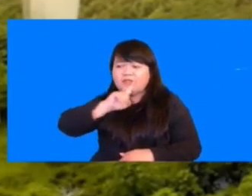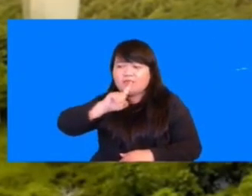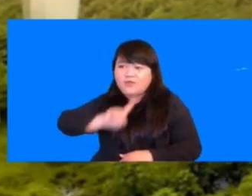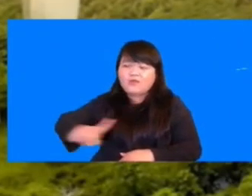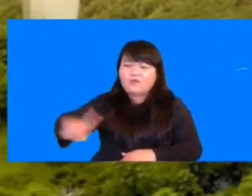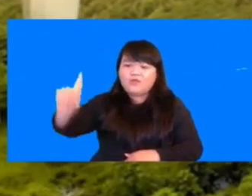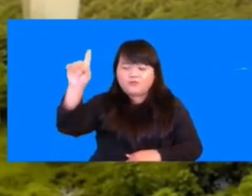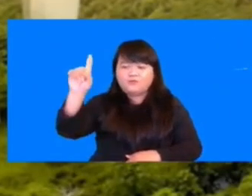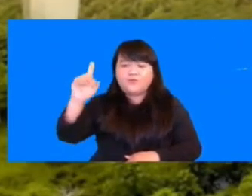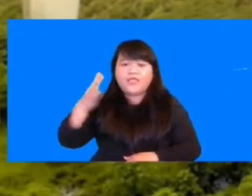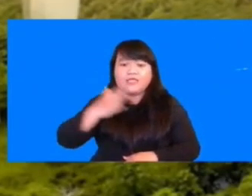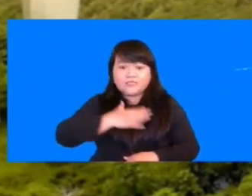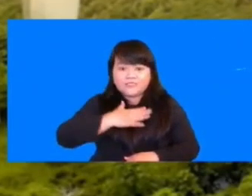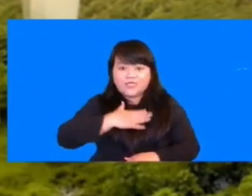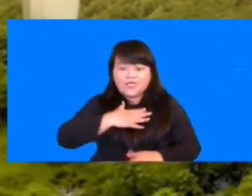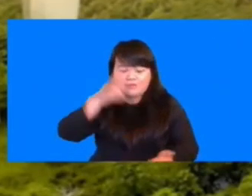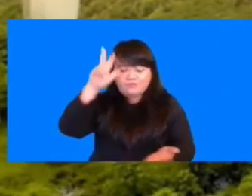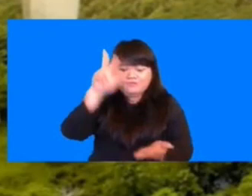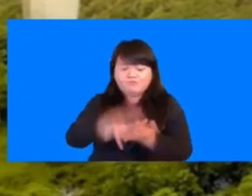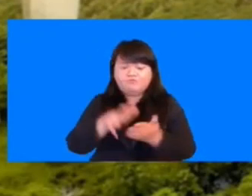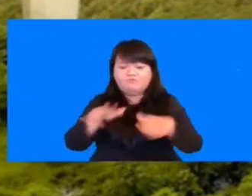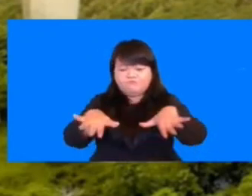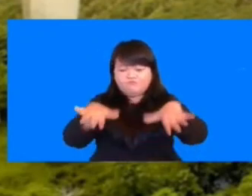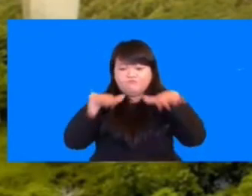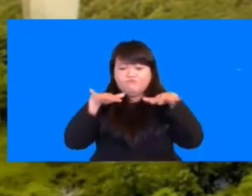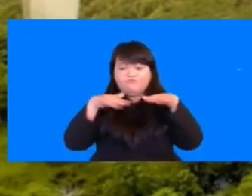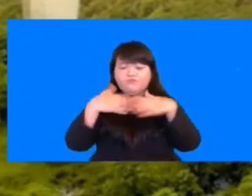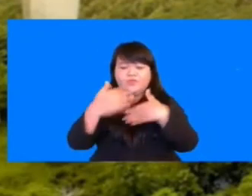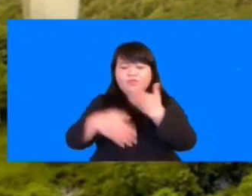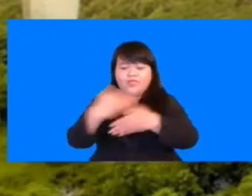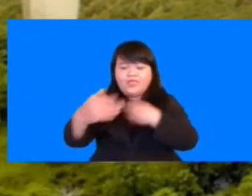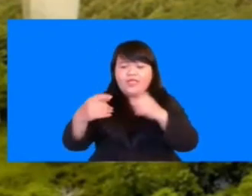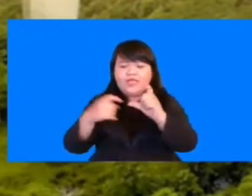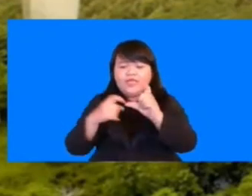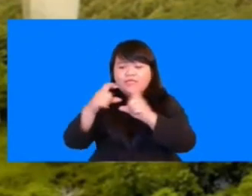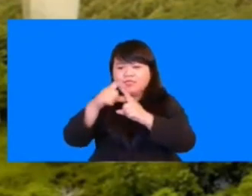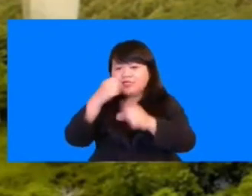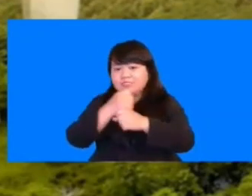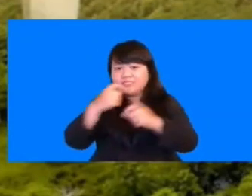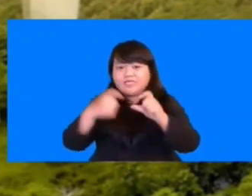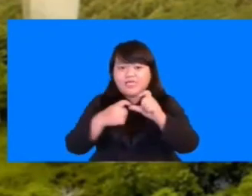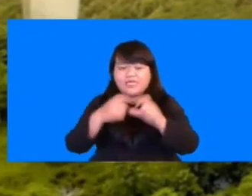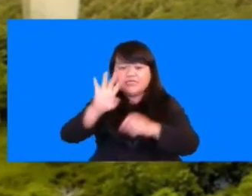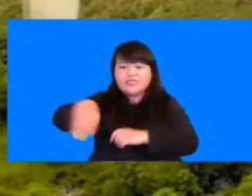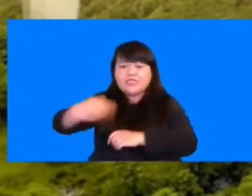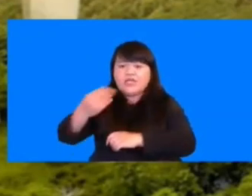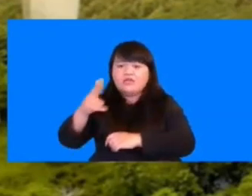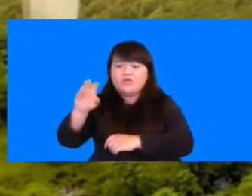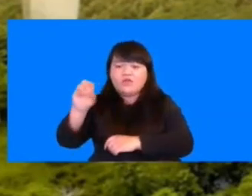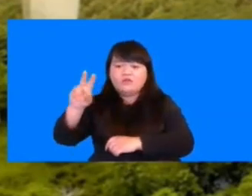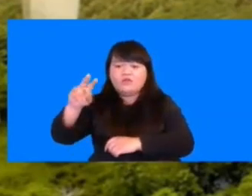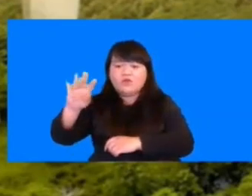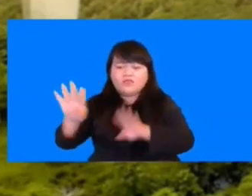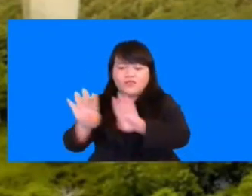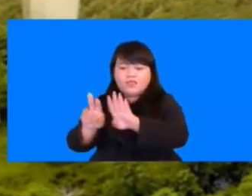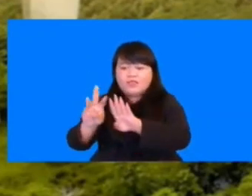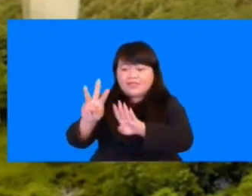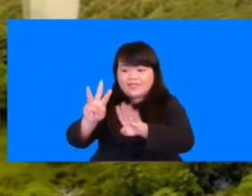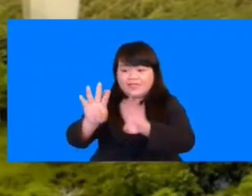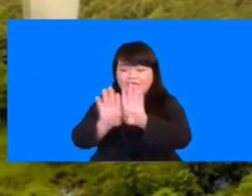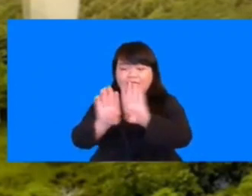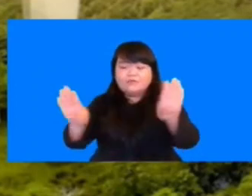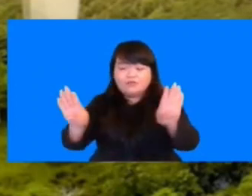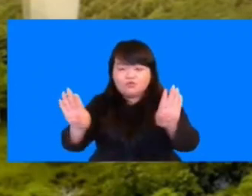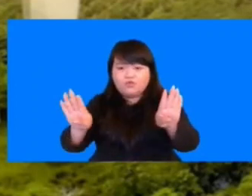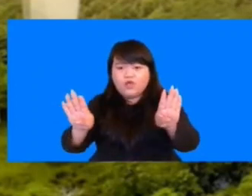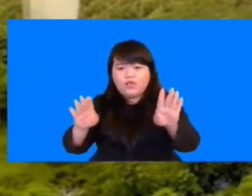Bismillahirrahmanirrahim, saya nyatakan konferensi SDGs tahun 2023 dibuka dan sekaligus